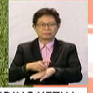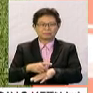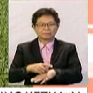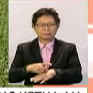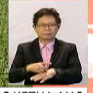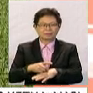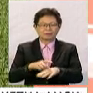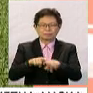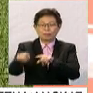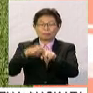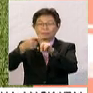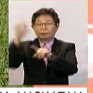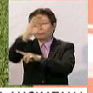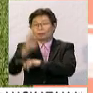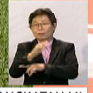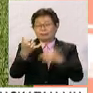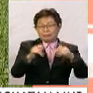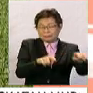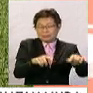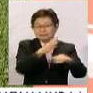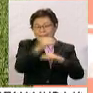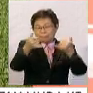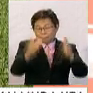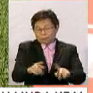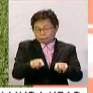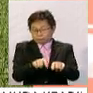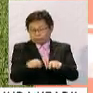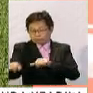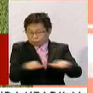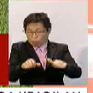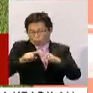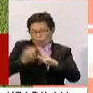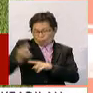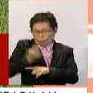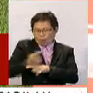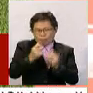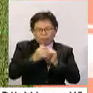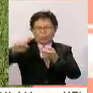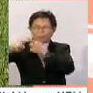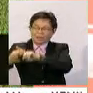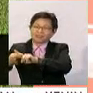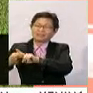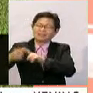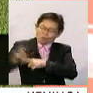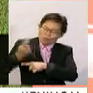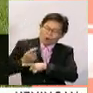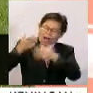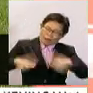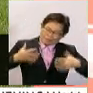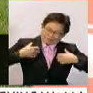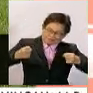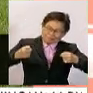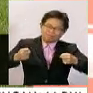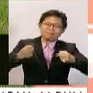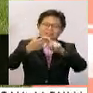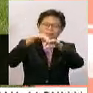Penyerang dari Brazil Peru Rangel dan pemain lincah Liridon Kraniski mula menjalani latihan penuh bersama rakan sepasukan selepas pulih